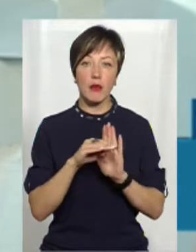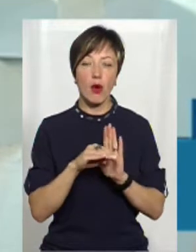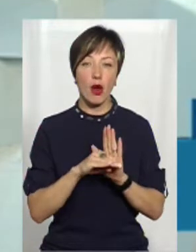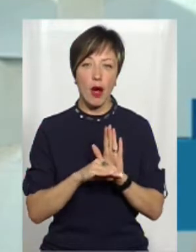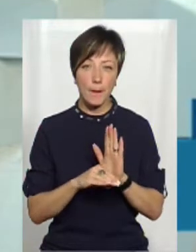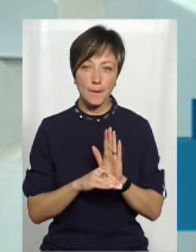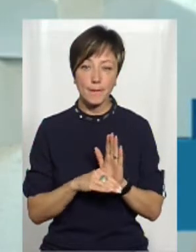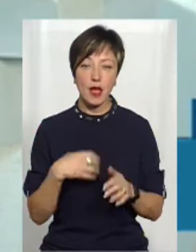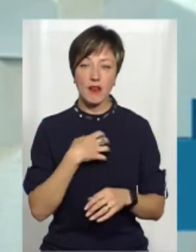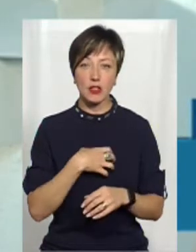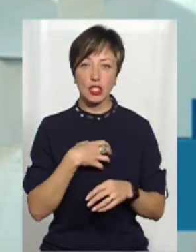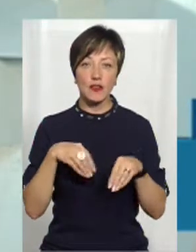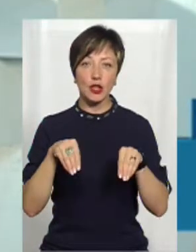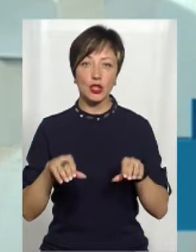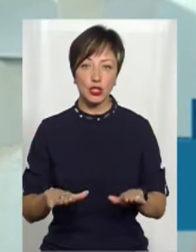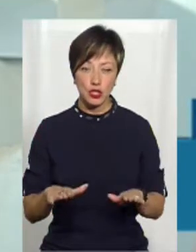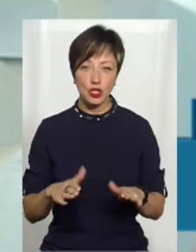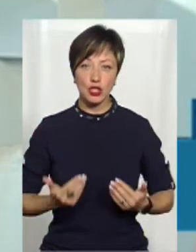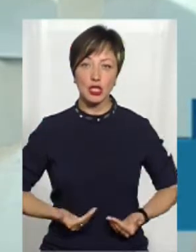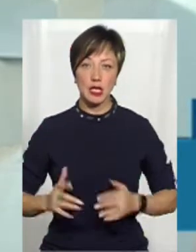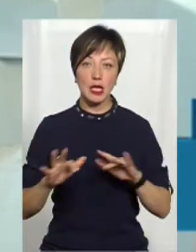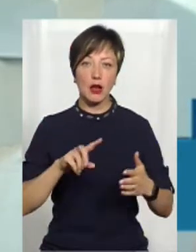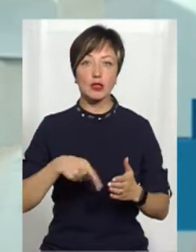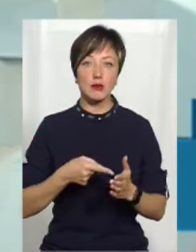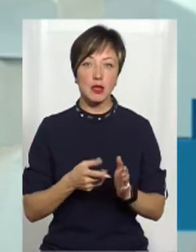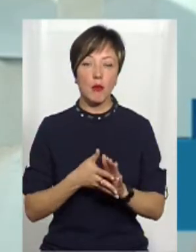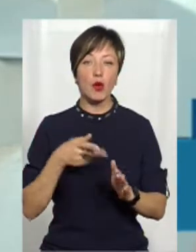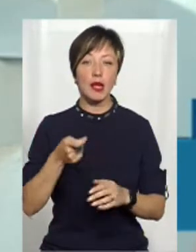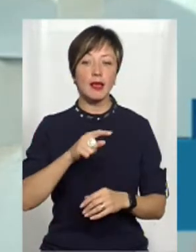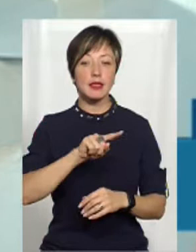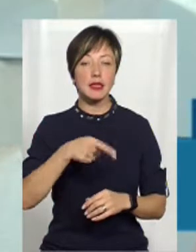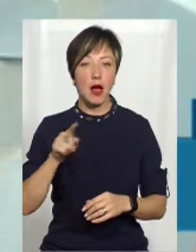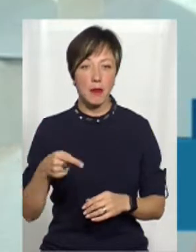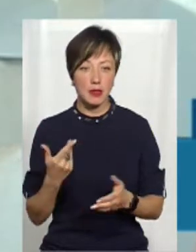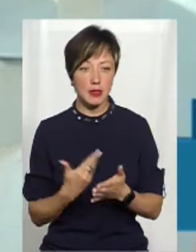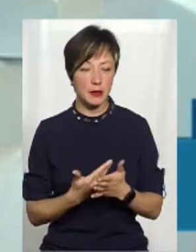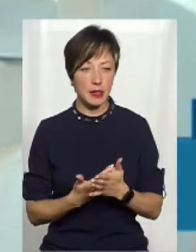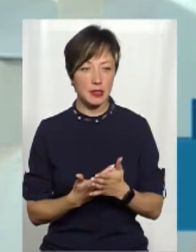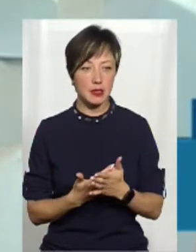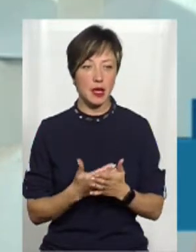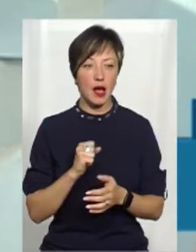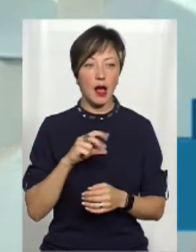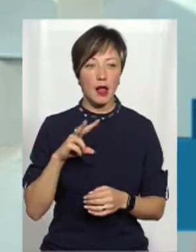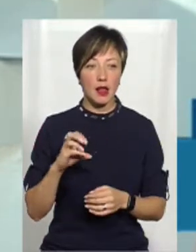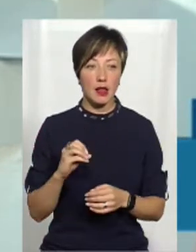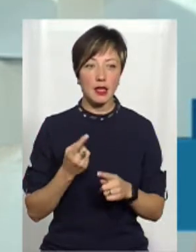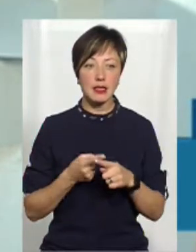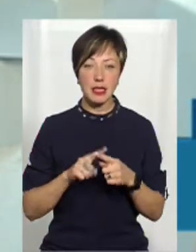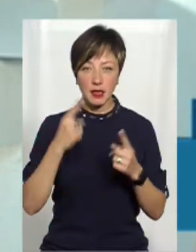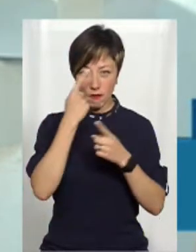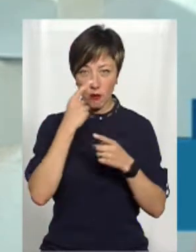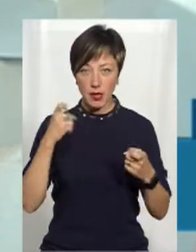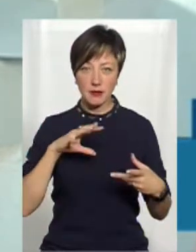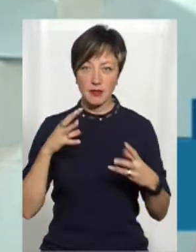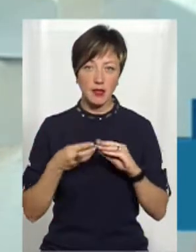програм, якихось важливих рішень для життєдіяльності міста, подає запити, наприклад, наприклад. Однак цієї інформації